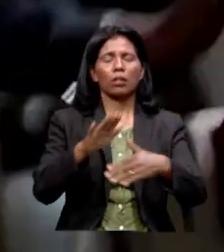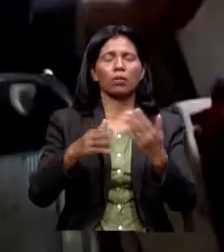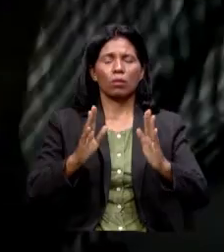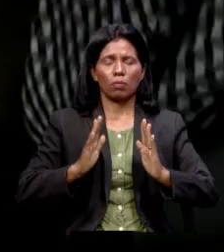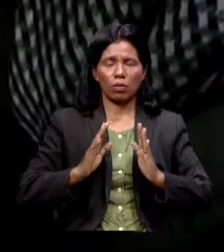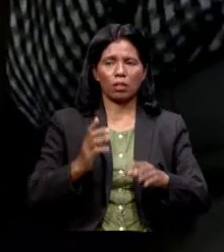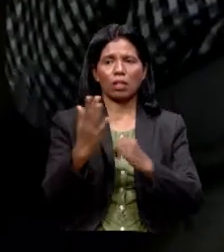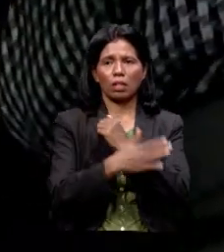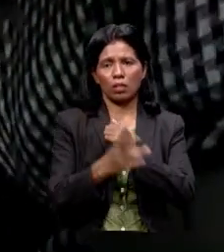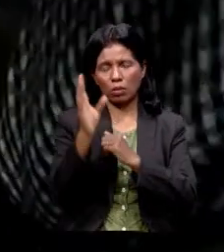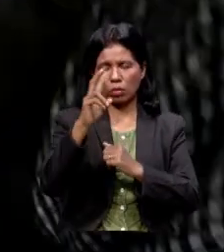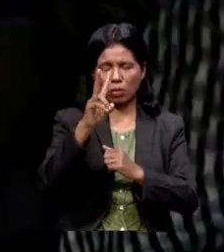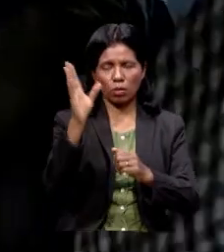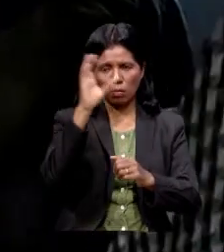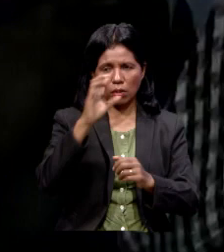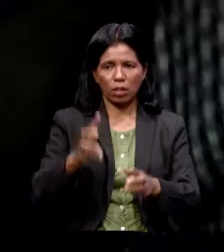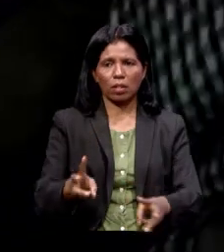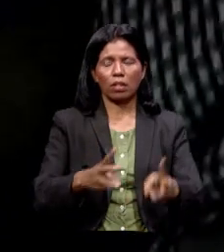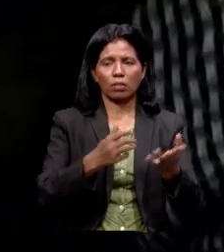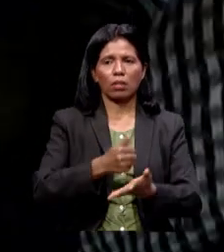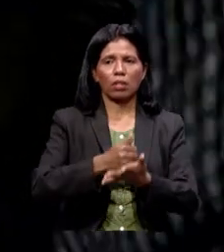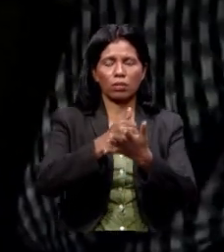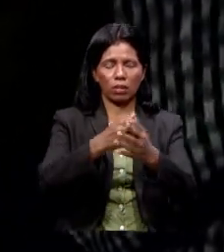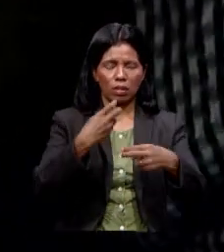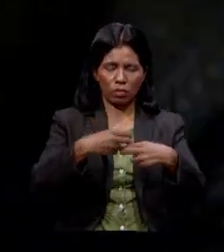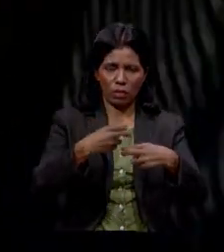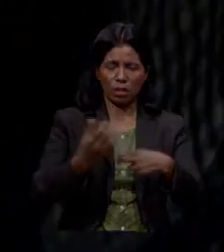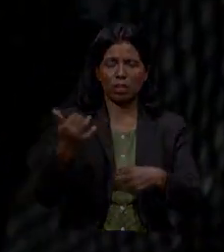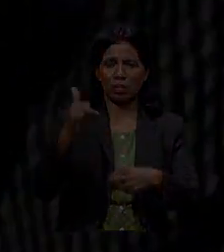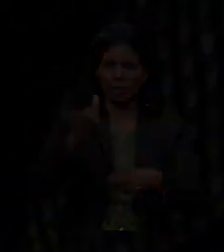nemos buka dalang hudi responde difikulade sirne.